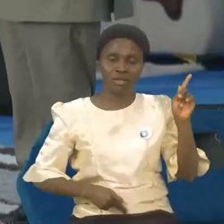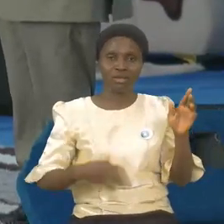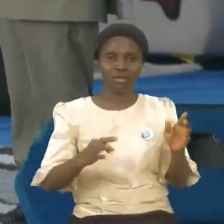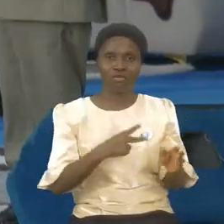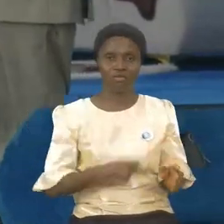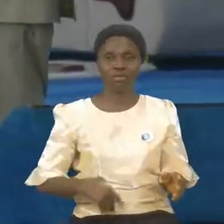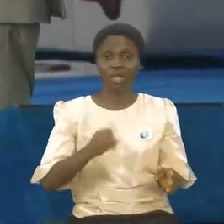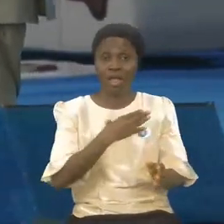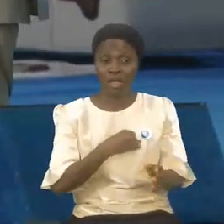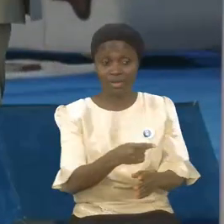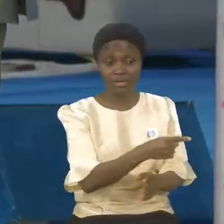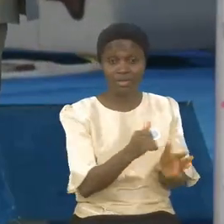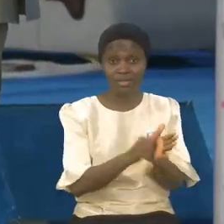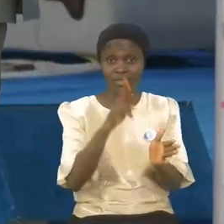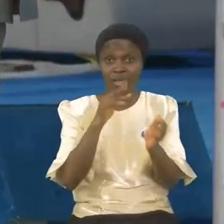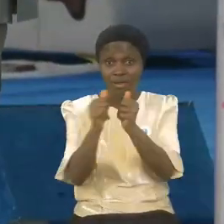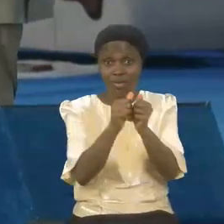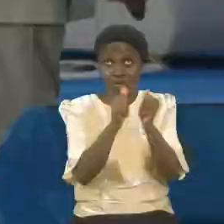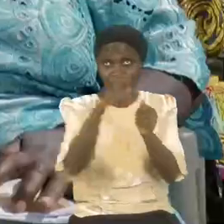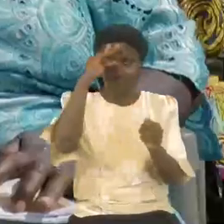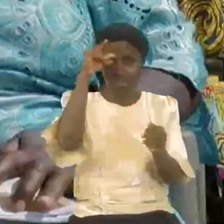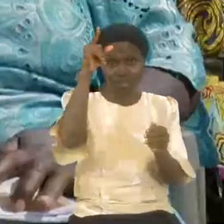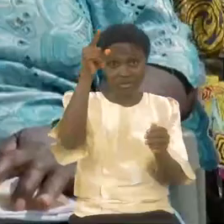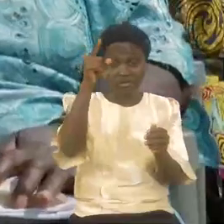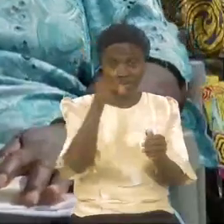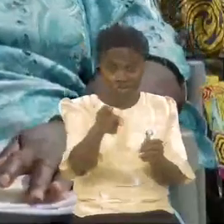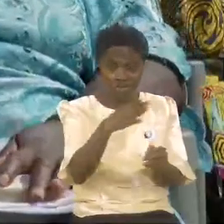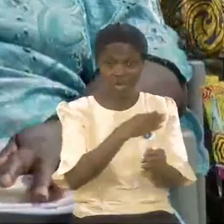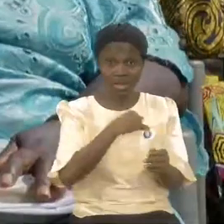et le Roi des rois et les appeler